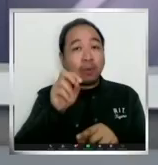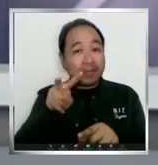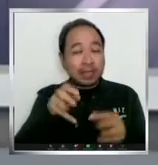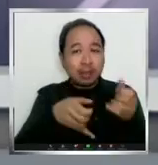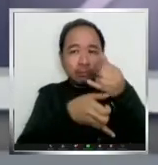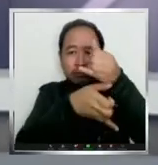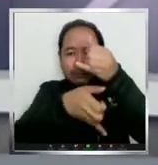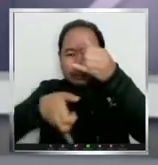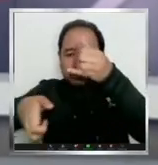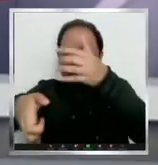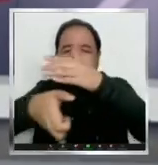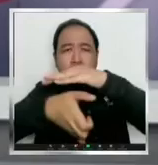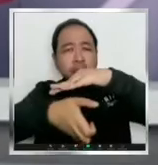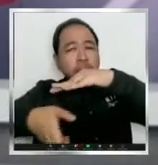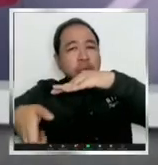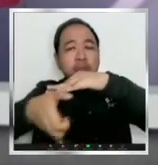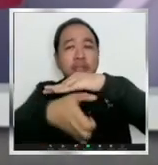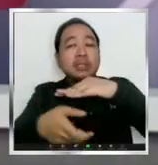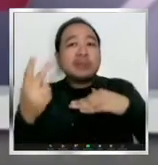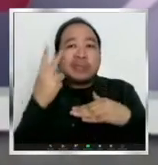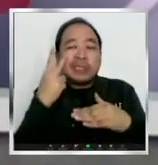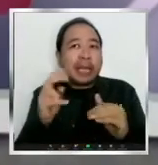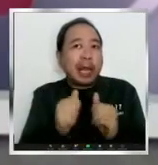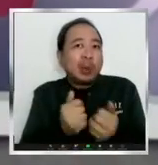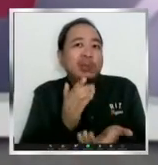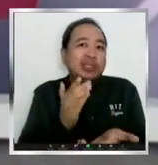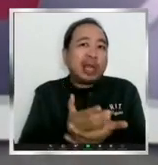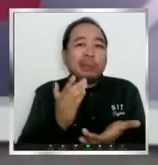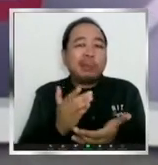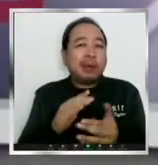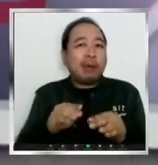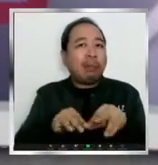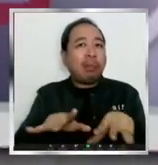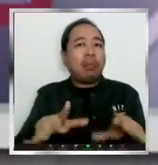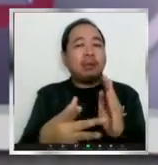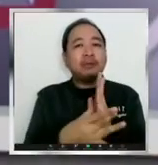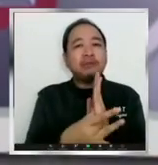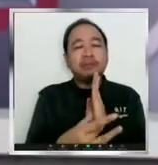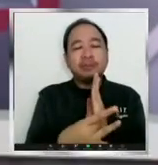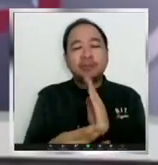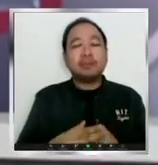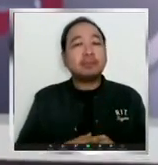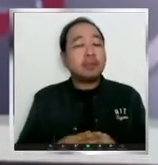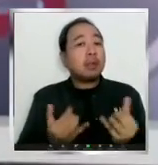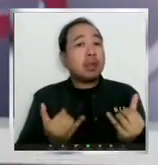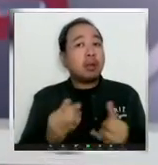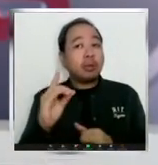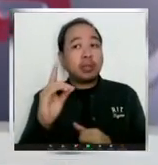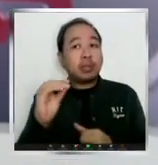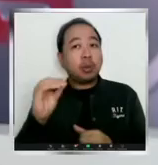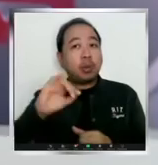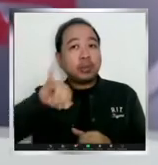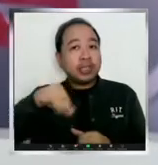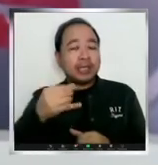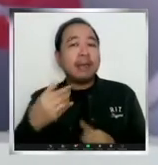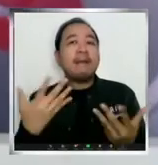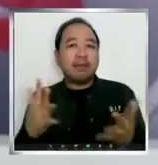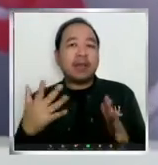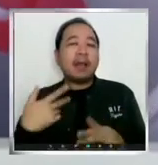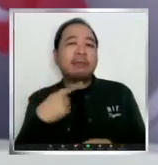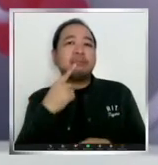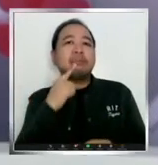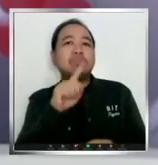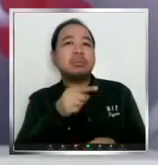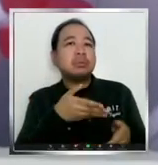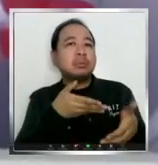spill. Sa gitna niyan, nag-issue ng subpoena ang Justice Department sa ilang ahensya, kabilang ang Marina at Philippine Coast Guard,